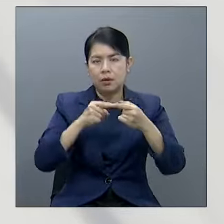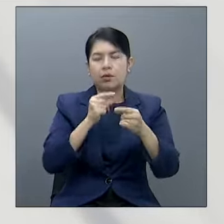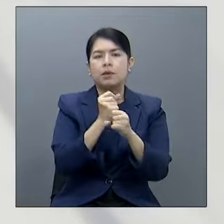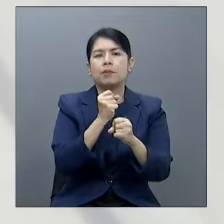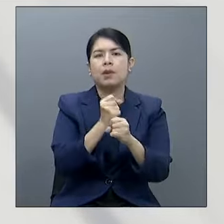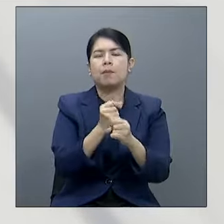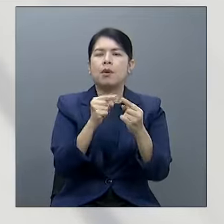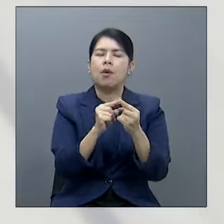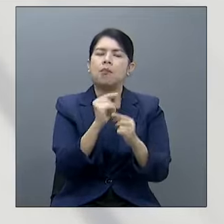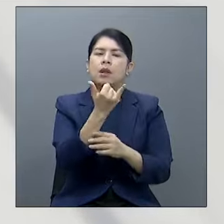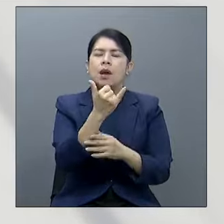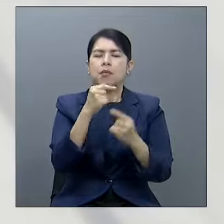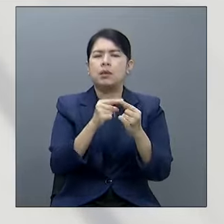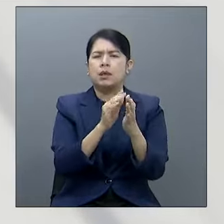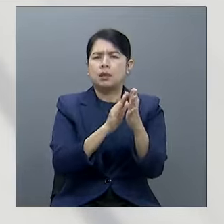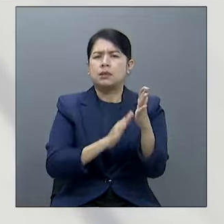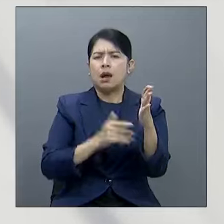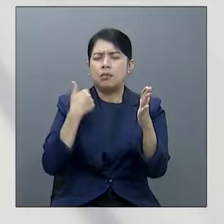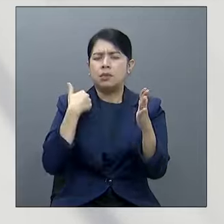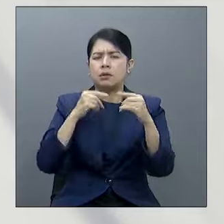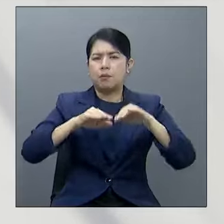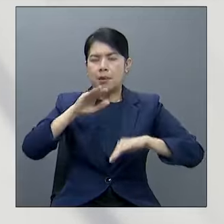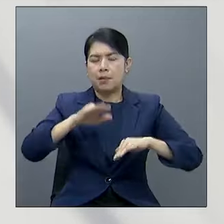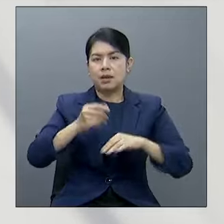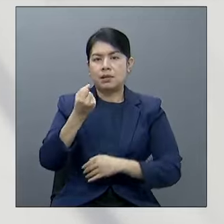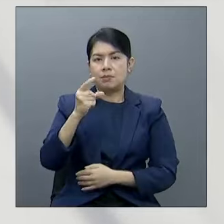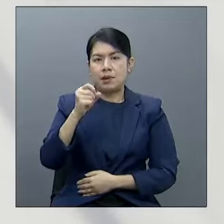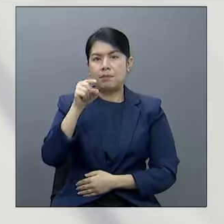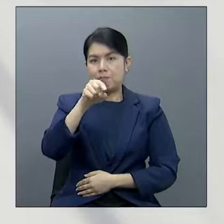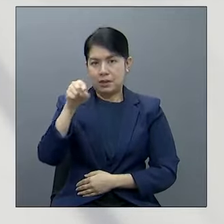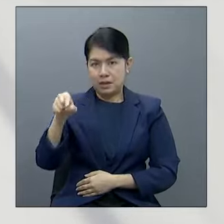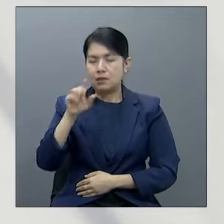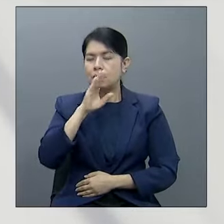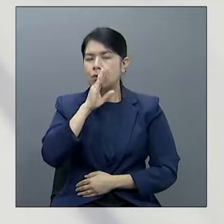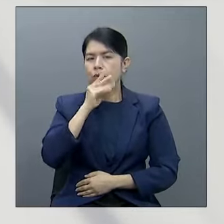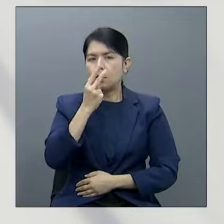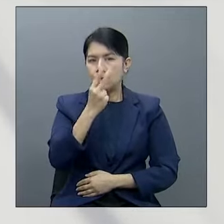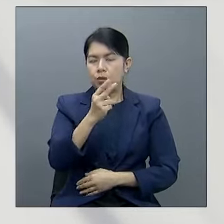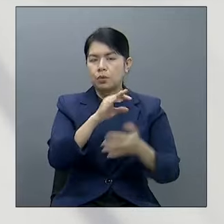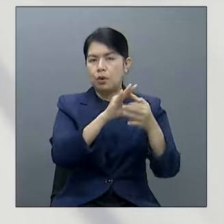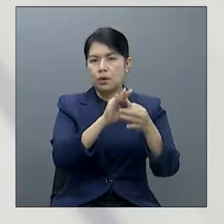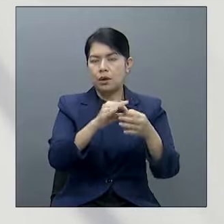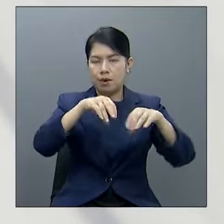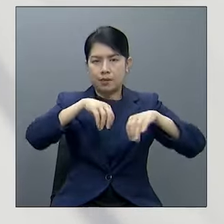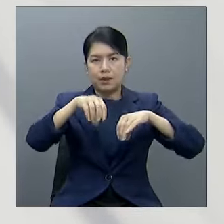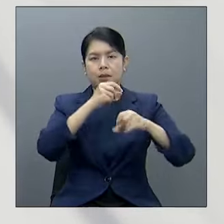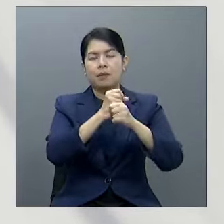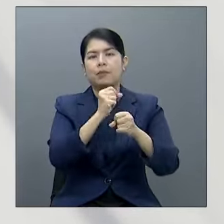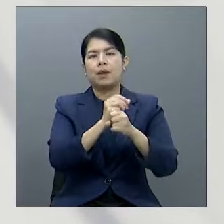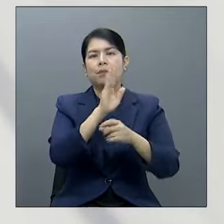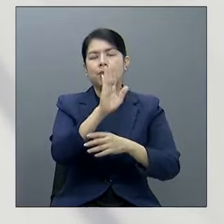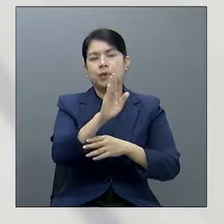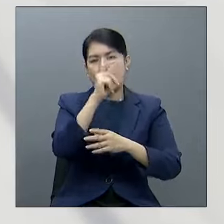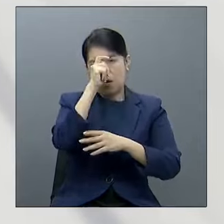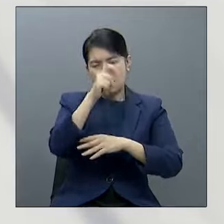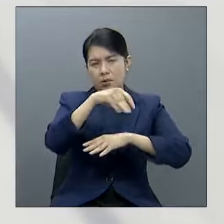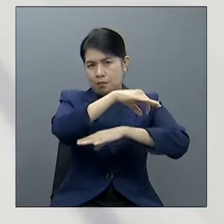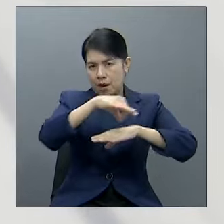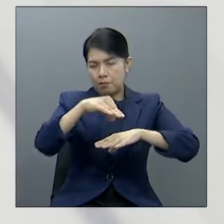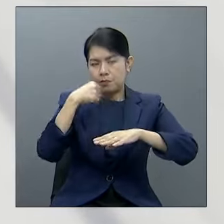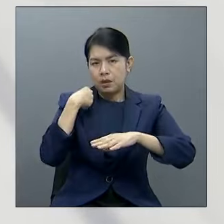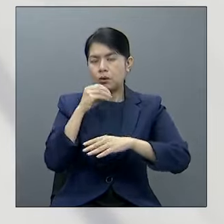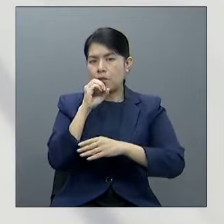าณ 11% ถ้ามองในทางวิศวกรรมมองในแง่ของการบริหารจัดการเนี่ยอาจารย์มองว่ามันก็ยังมีโอกาสน